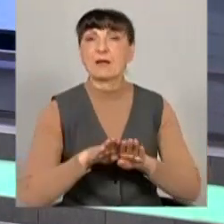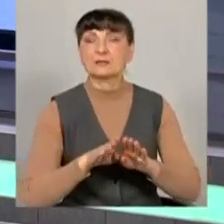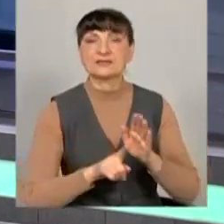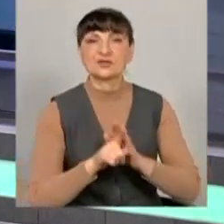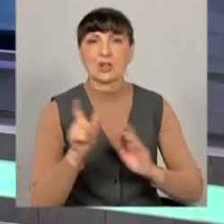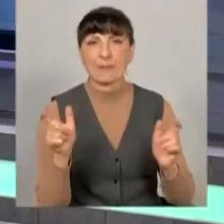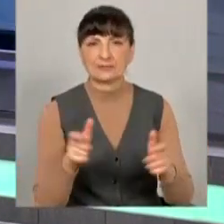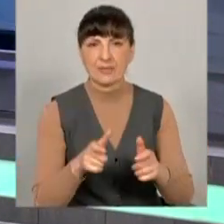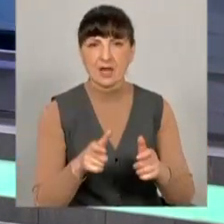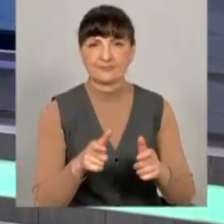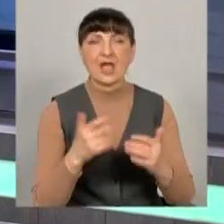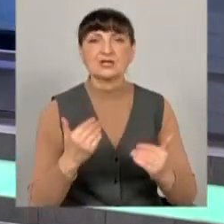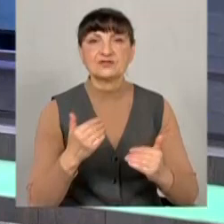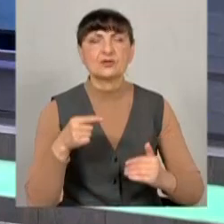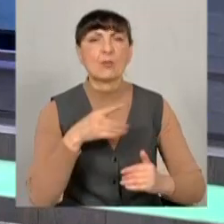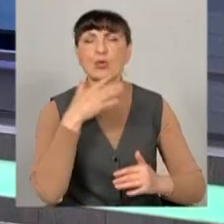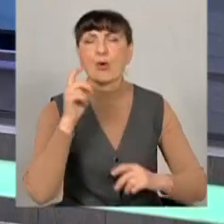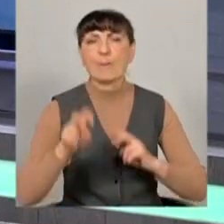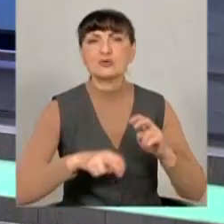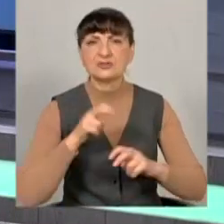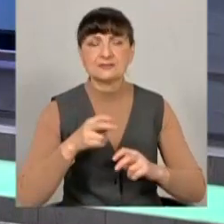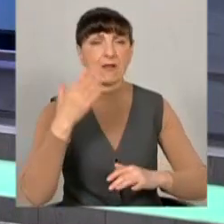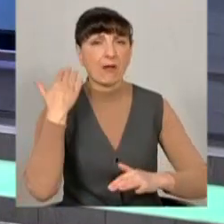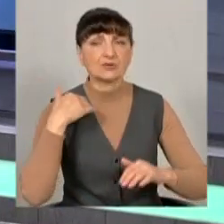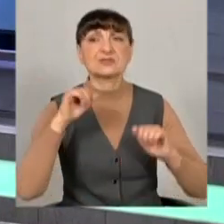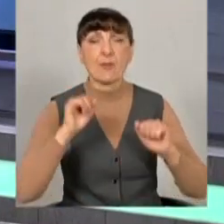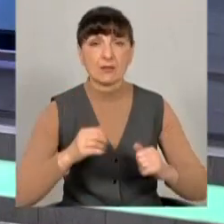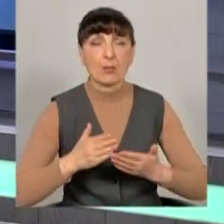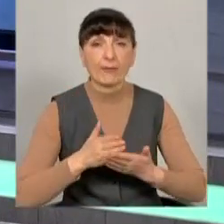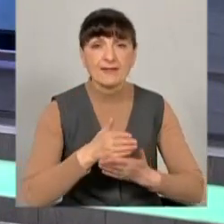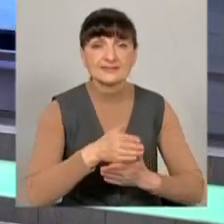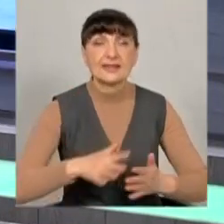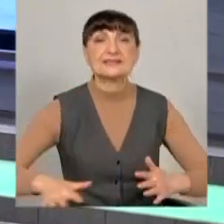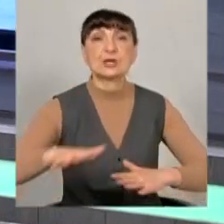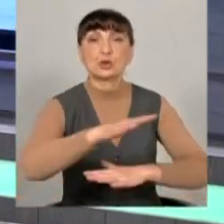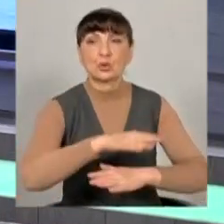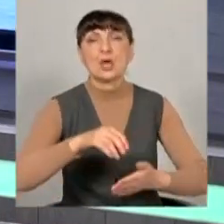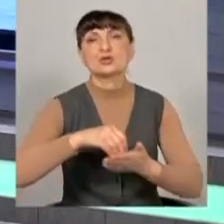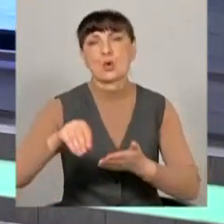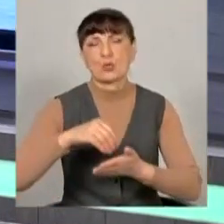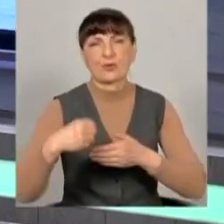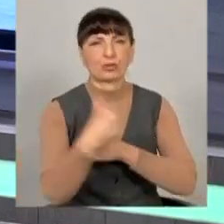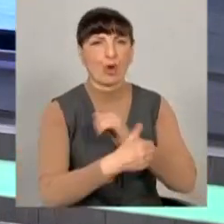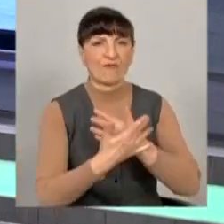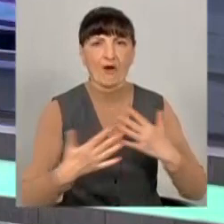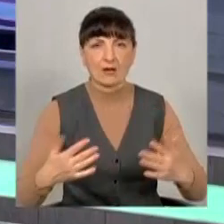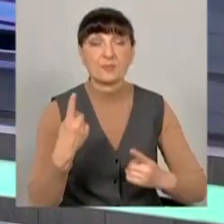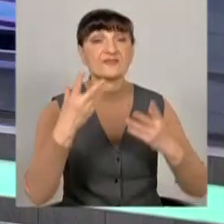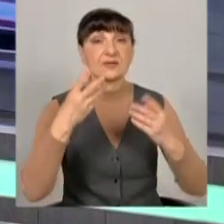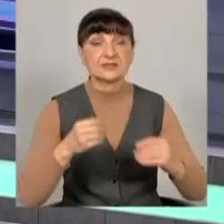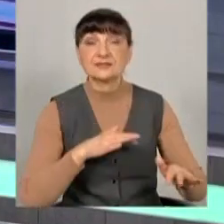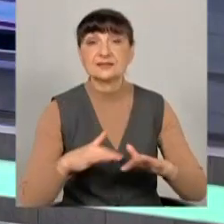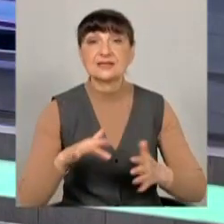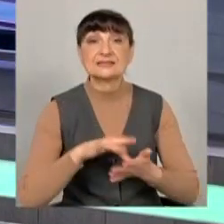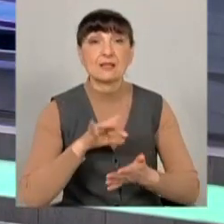начала пандемии. Сегодня тысячи посетителей, как и раньше, смогли пройти на территорию и закупить товары. В первый день за деятельностью